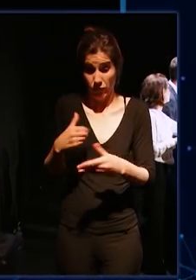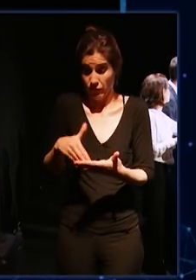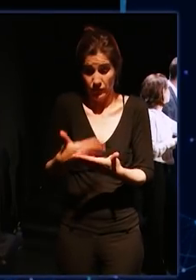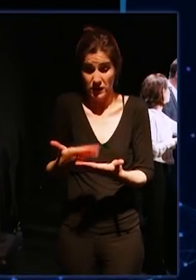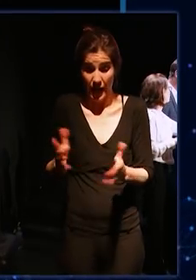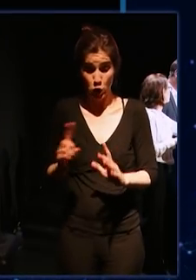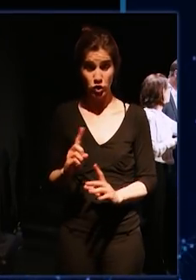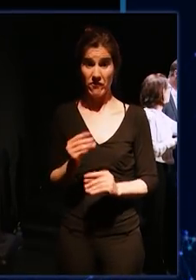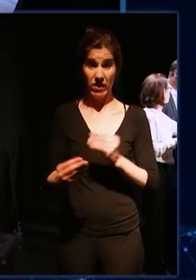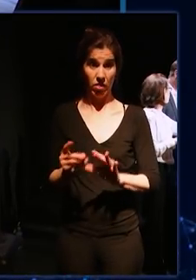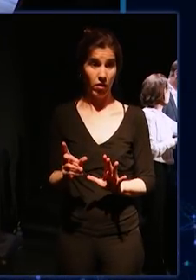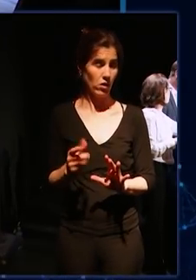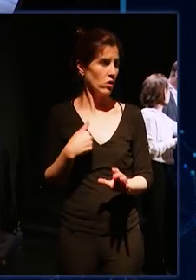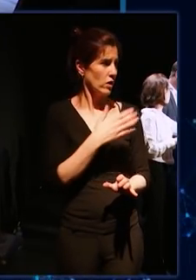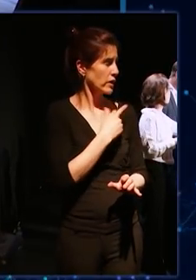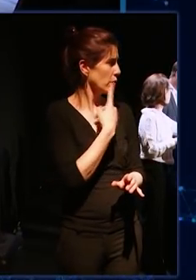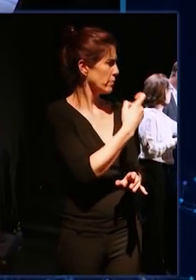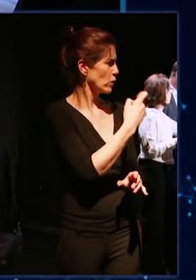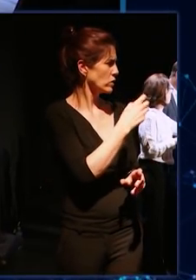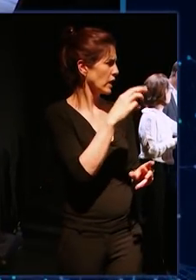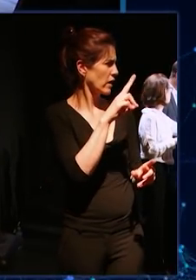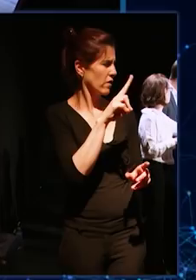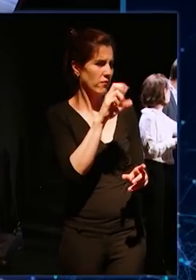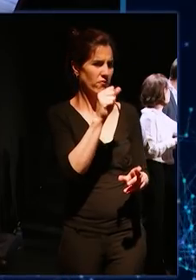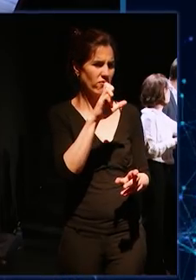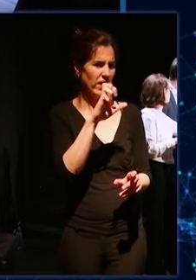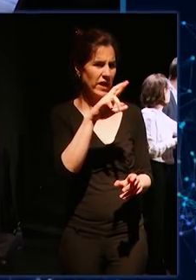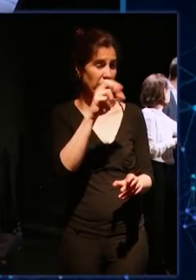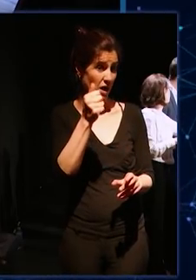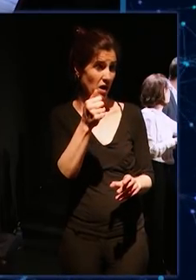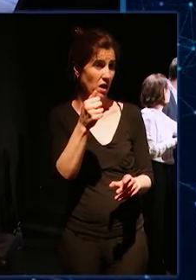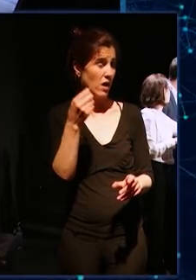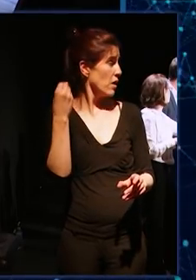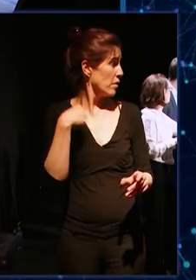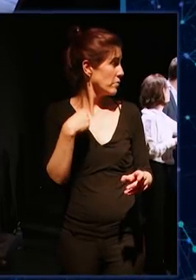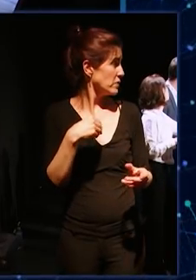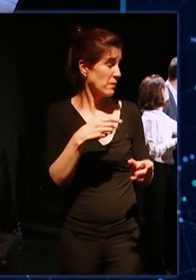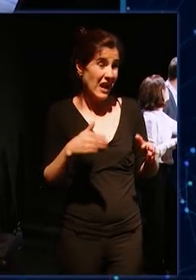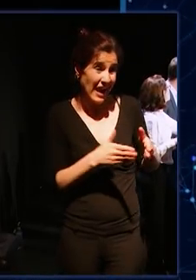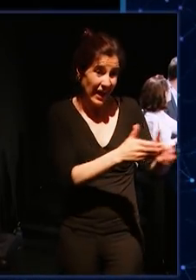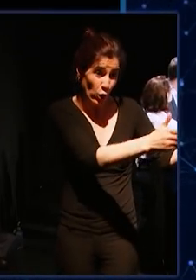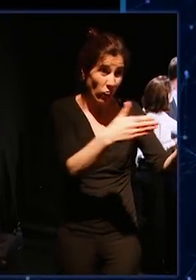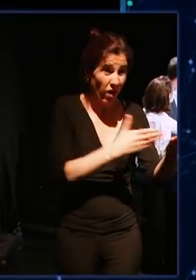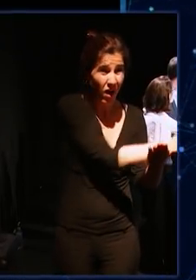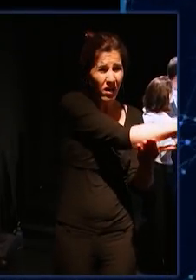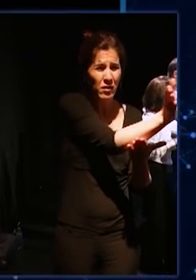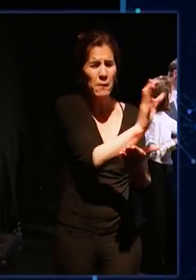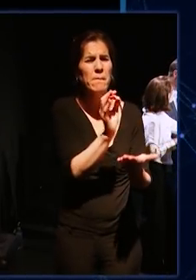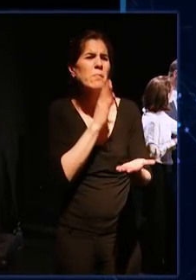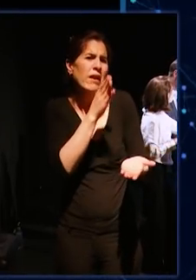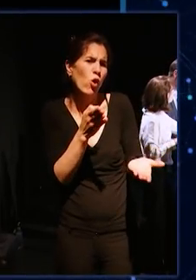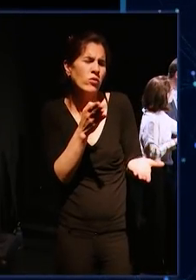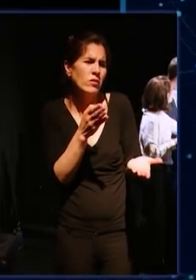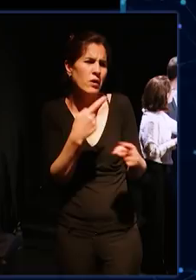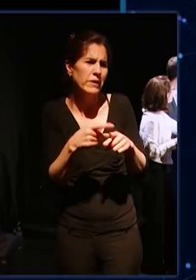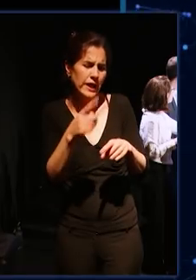Volia preguntar-li a la Vera que per on faria passar la ronda que comentava, perquè nosaltres, clar, parlàvem de la modificació del POM, però